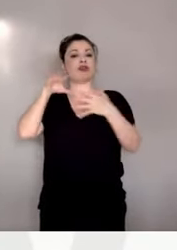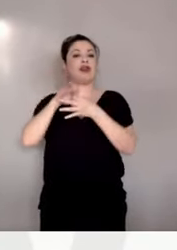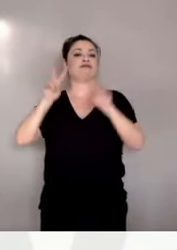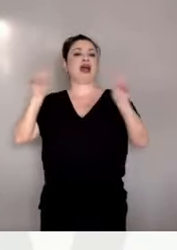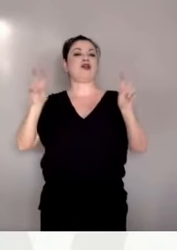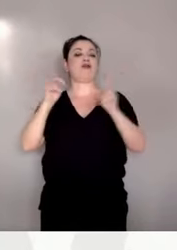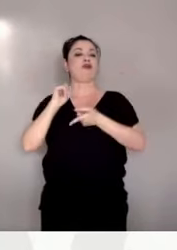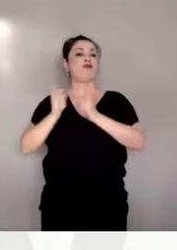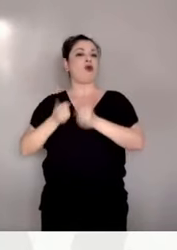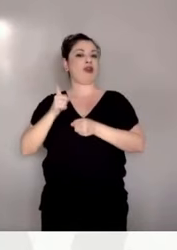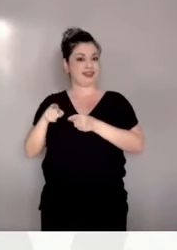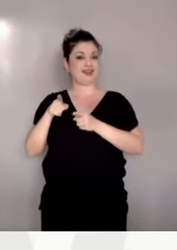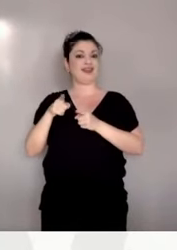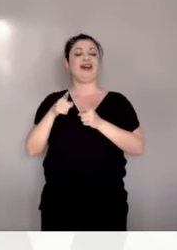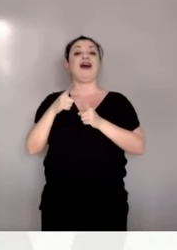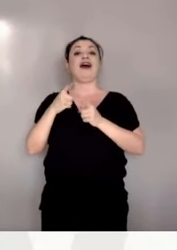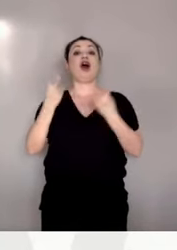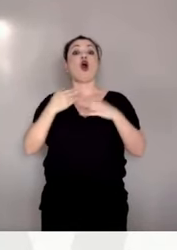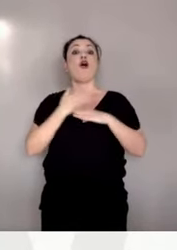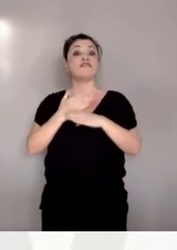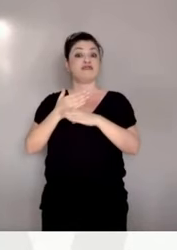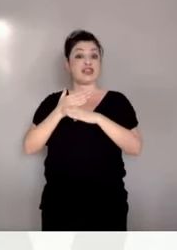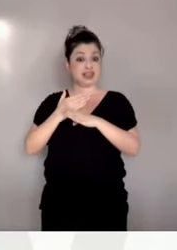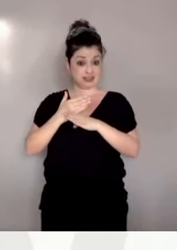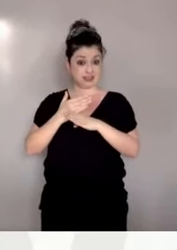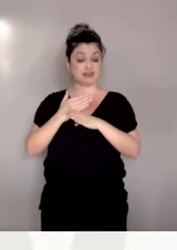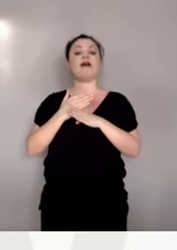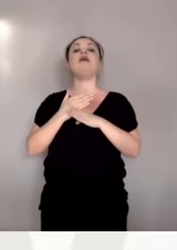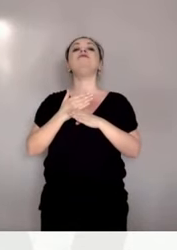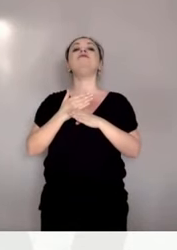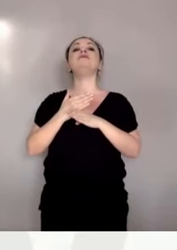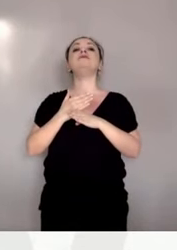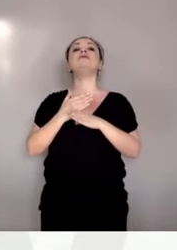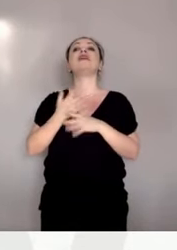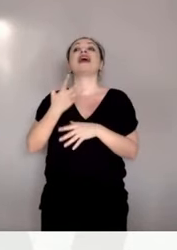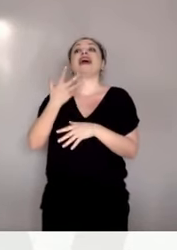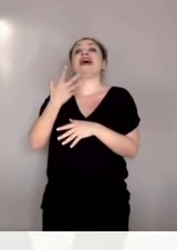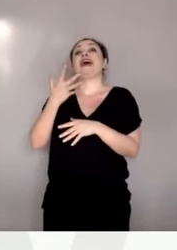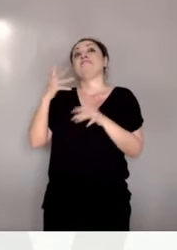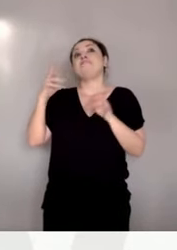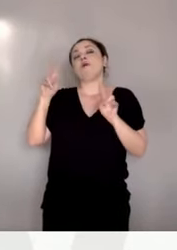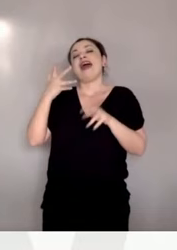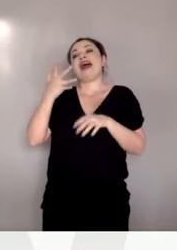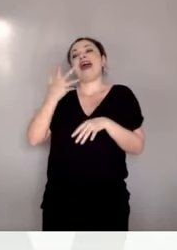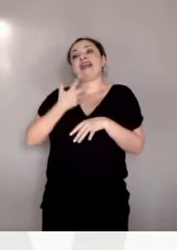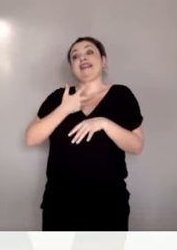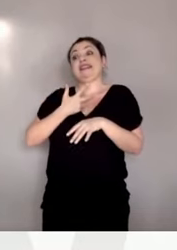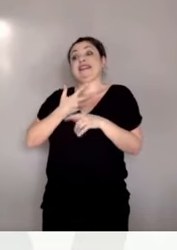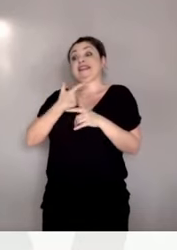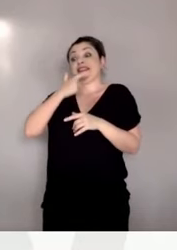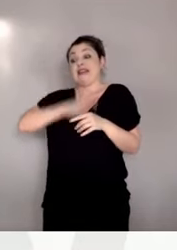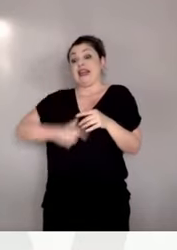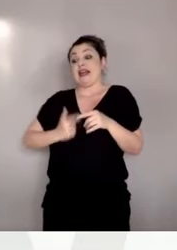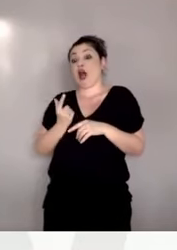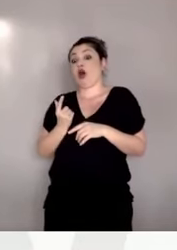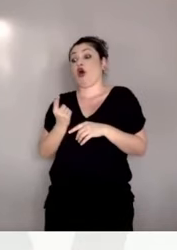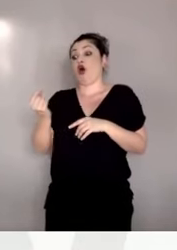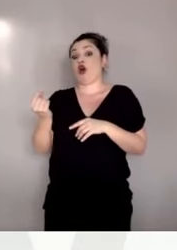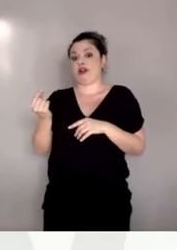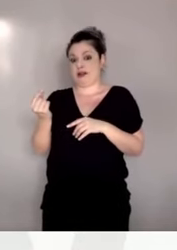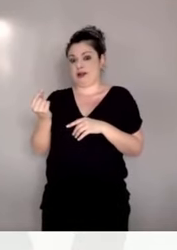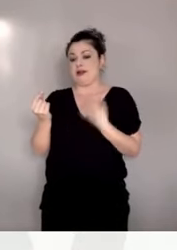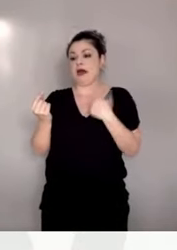politica, della convivenza, dell'esistere con, l'idea che il con non